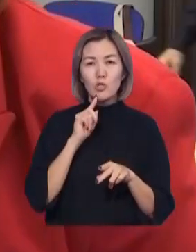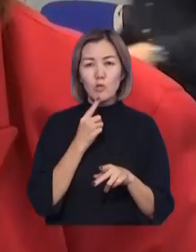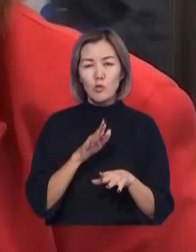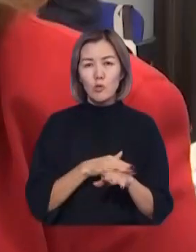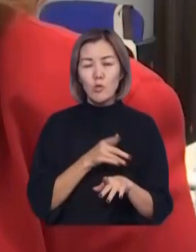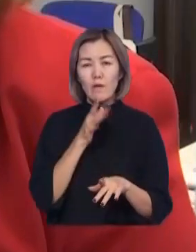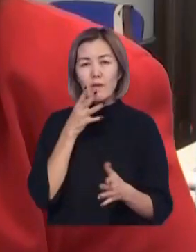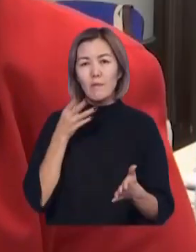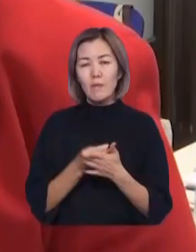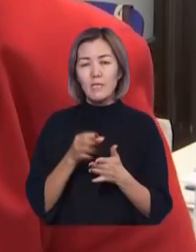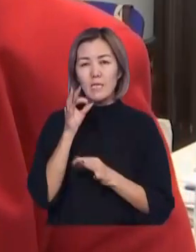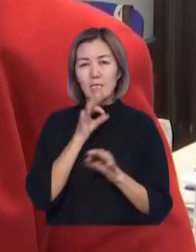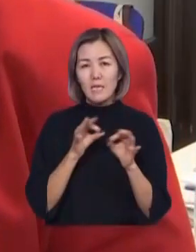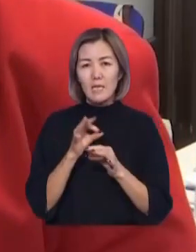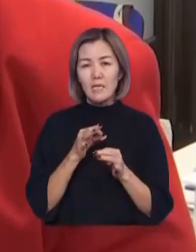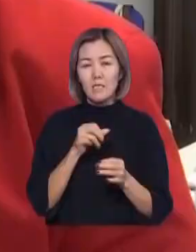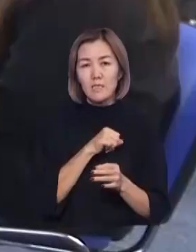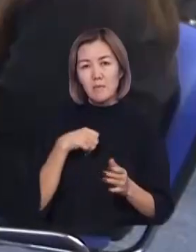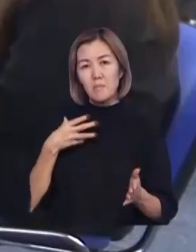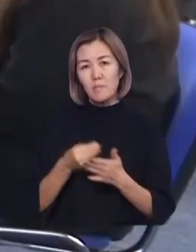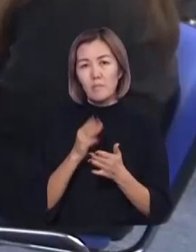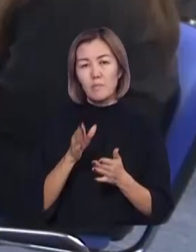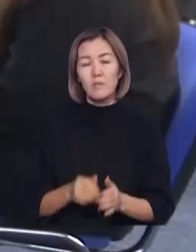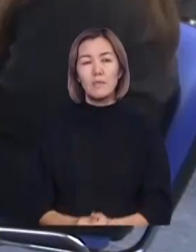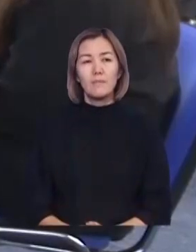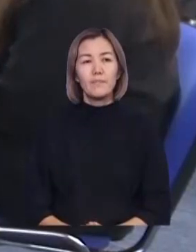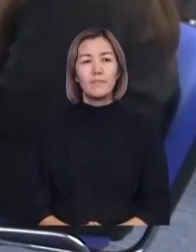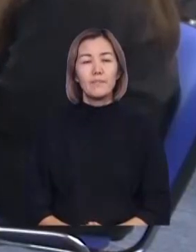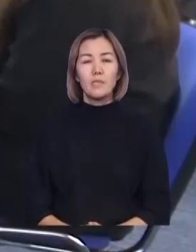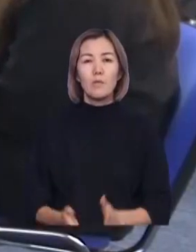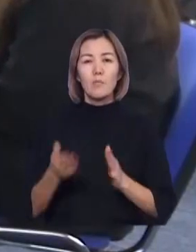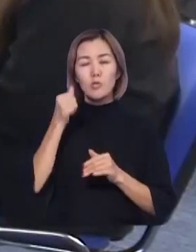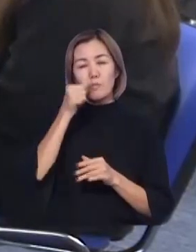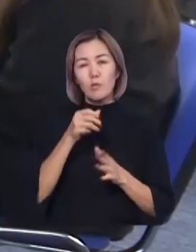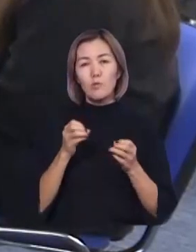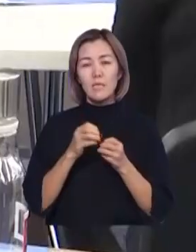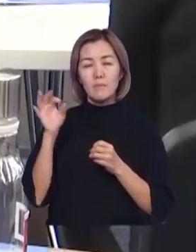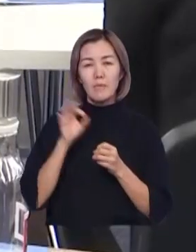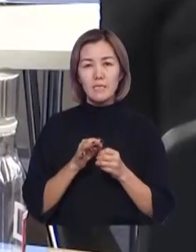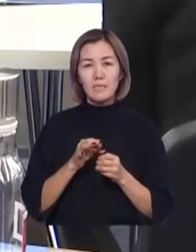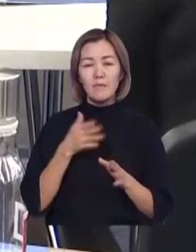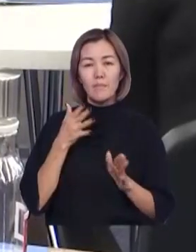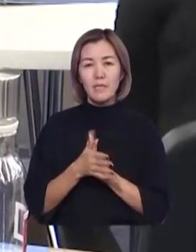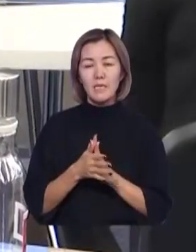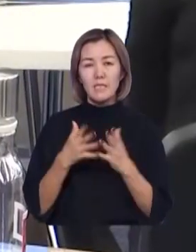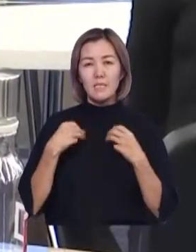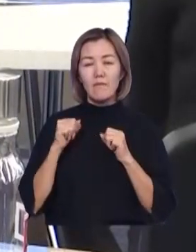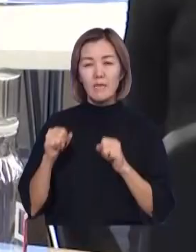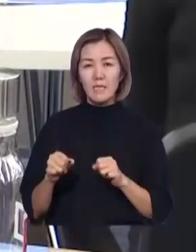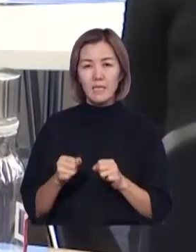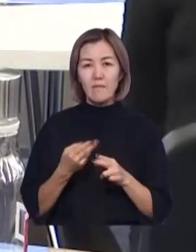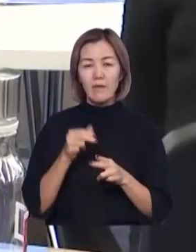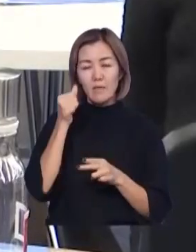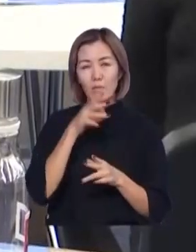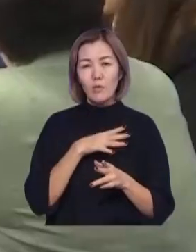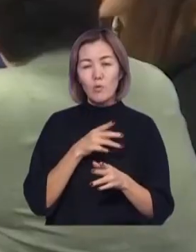время заст из собственного кармана в прошлом году 10% республиканского бюджета было потрачено на здравоохранение в этом